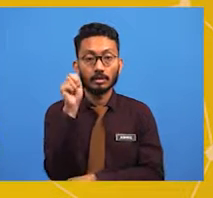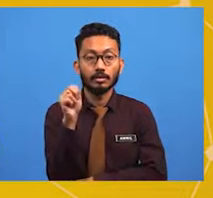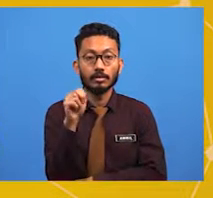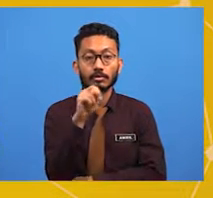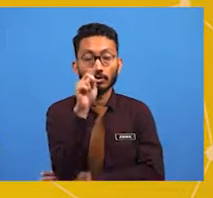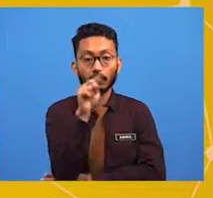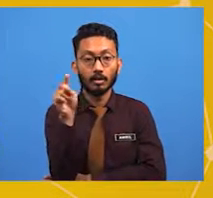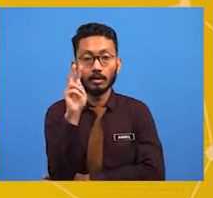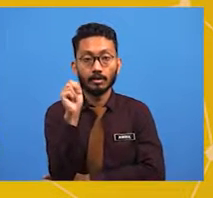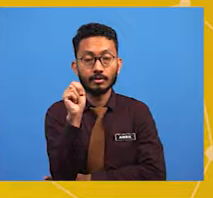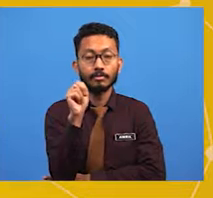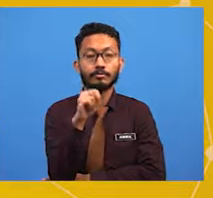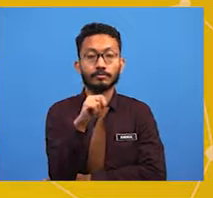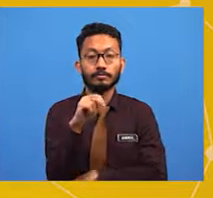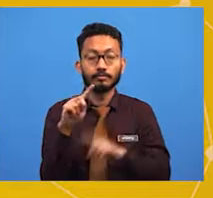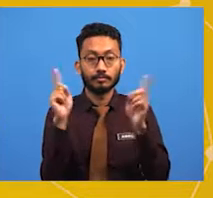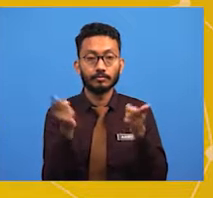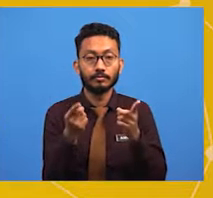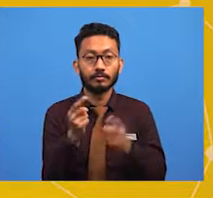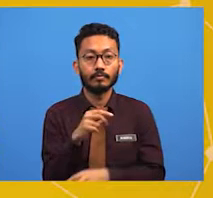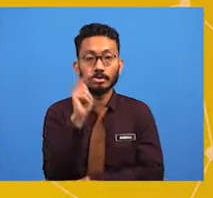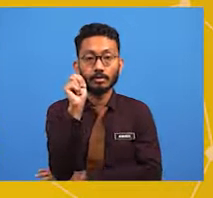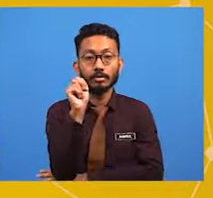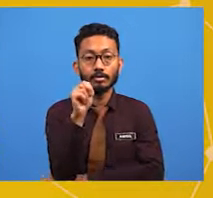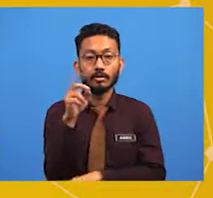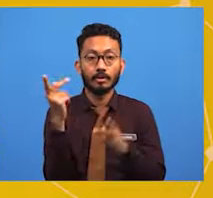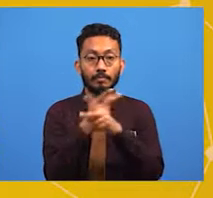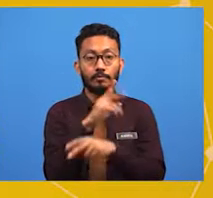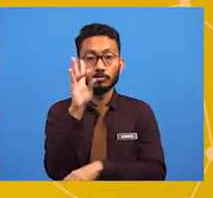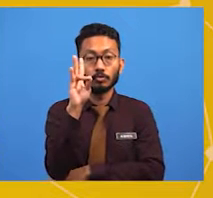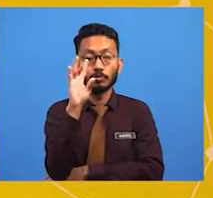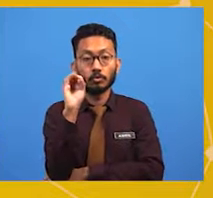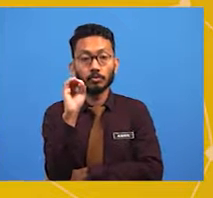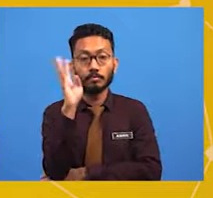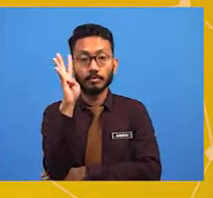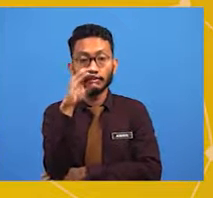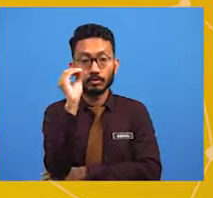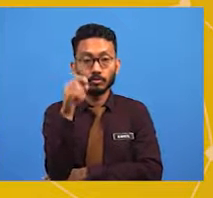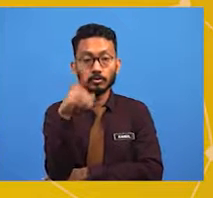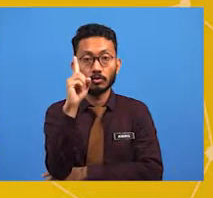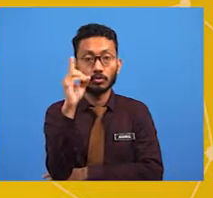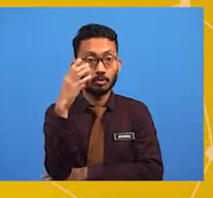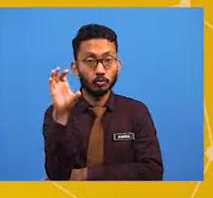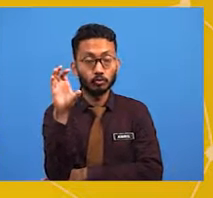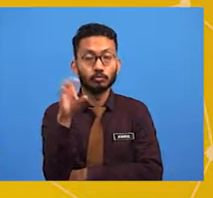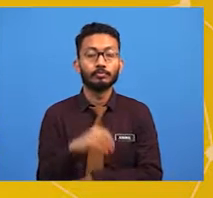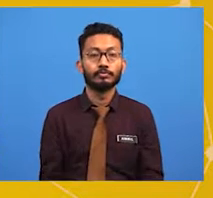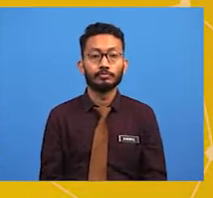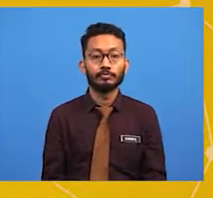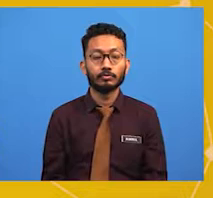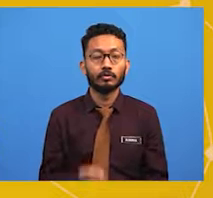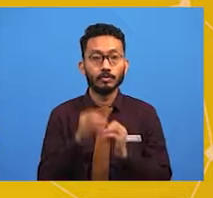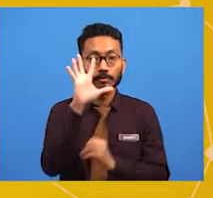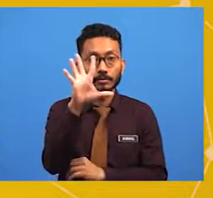tolak dalam kurungan N darab 70 per 100.